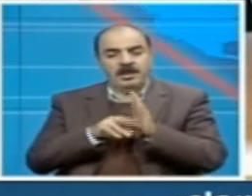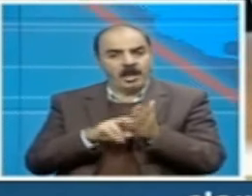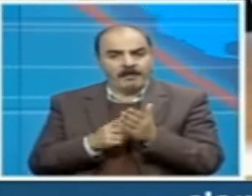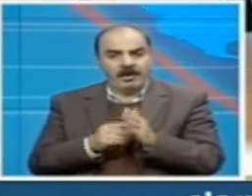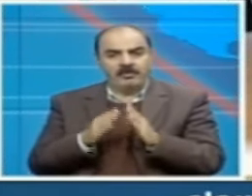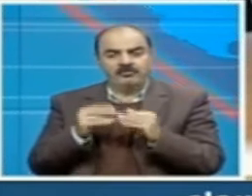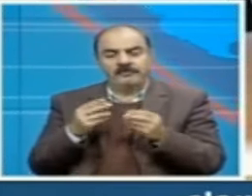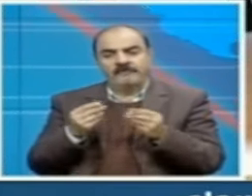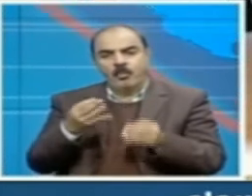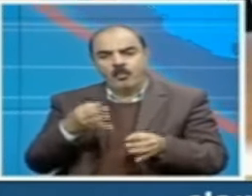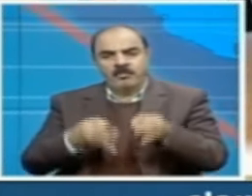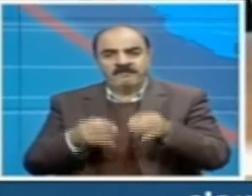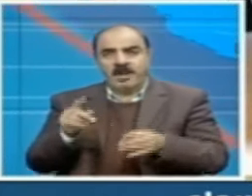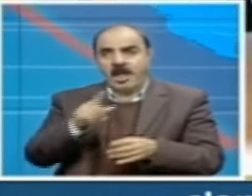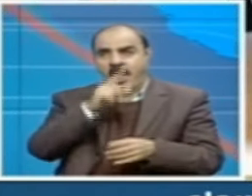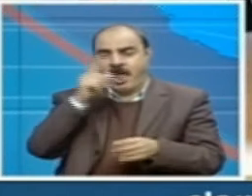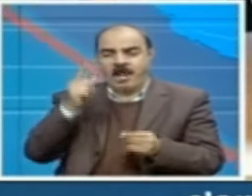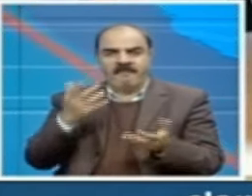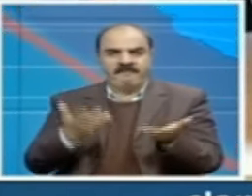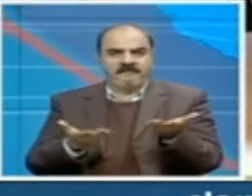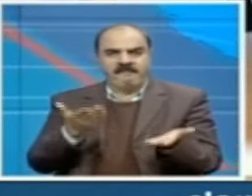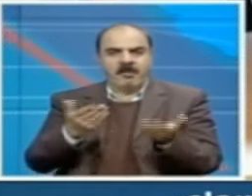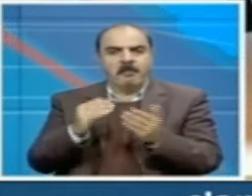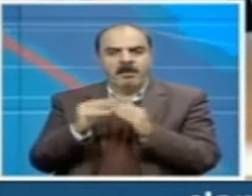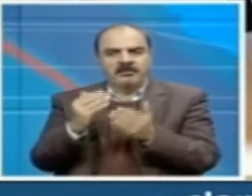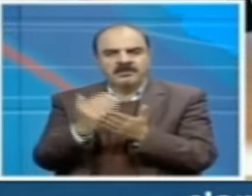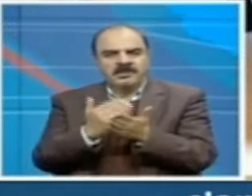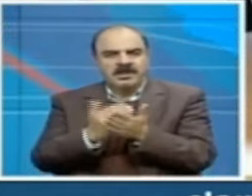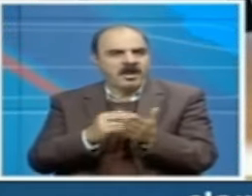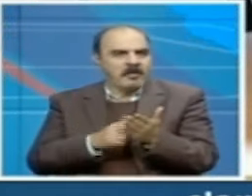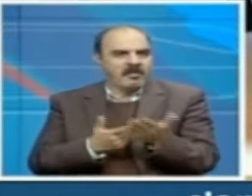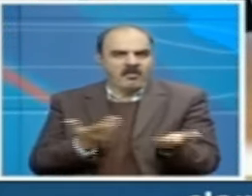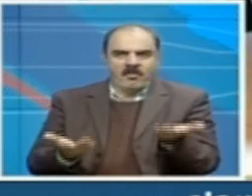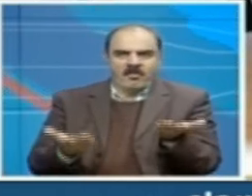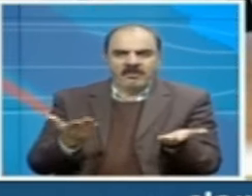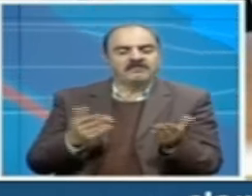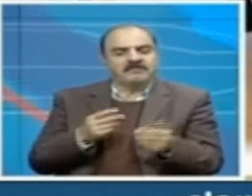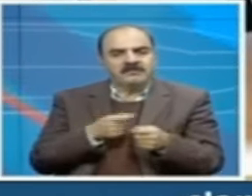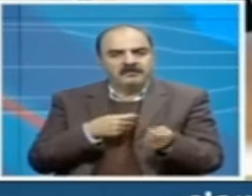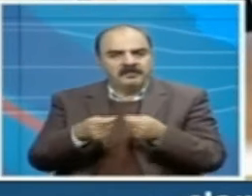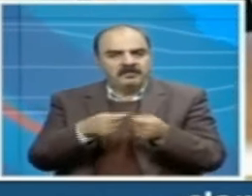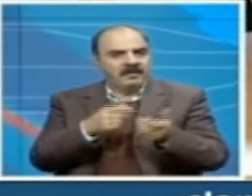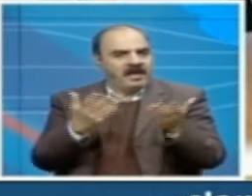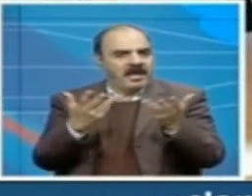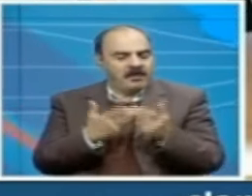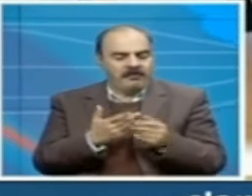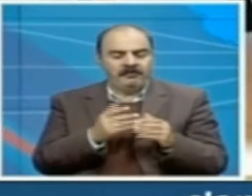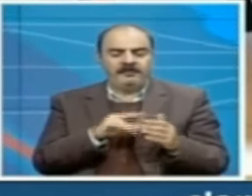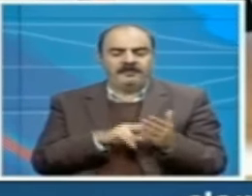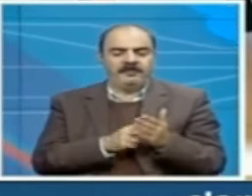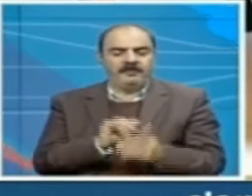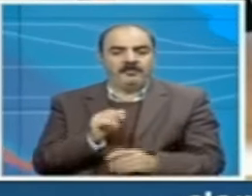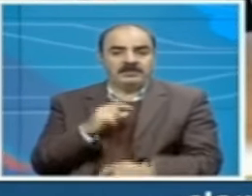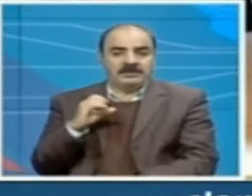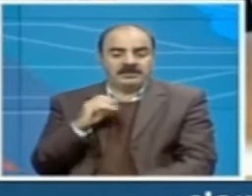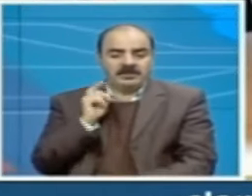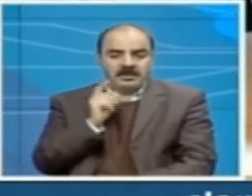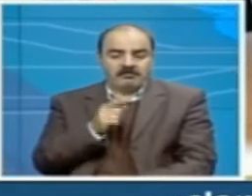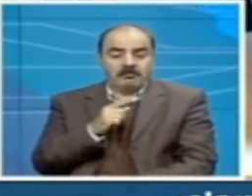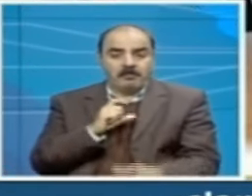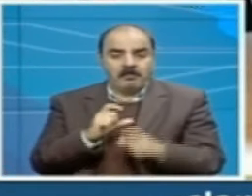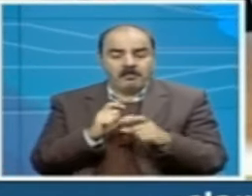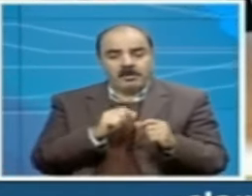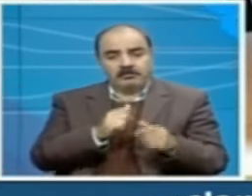الوضع الاقتصادي العالمي والاقتصاد المصري وأداء القطاع المصرفي بالدولة، حيث عرض السيد محافظ